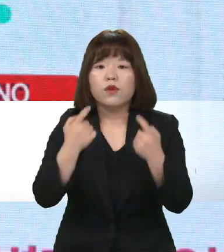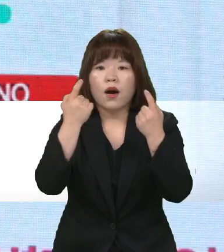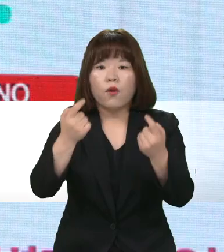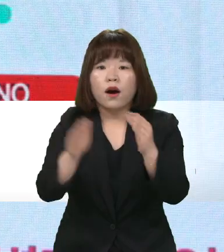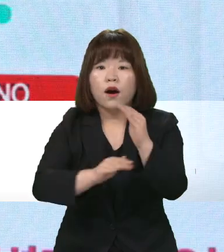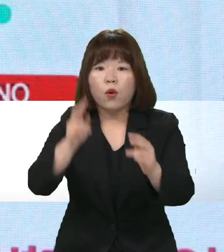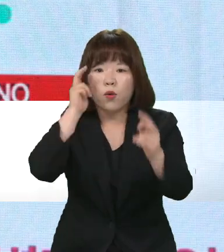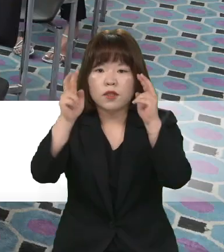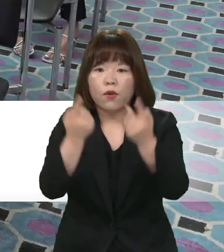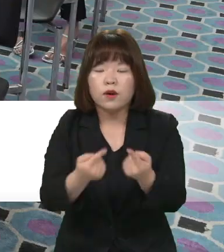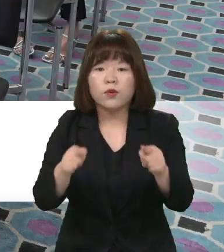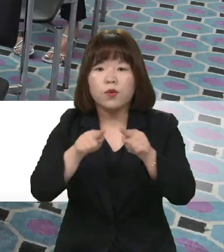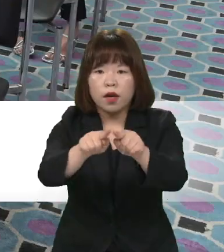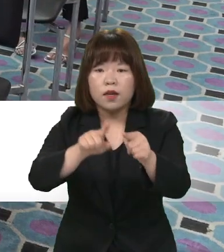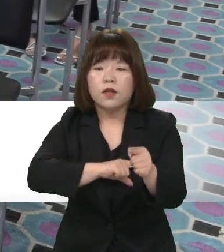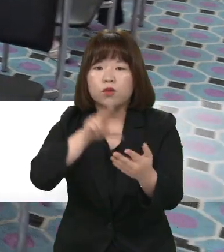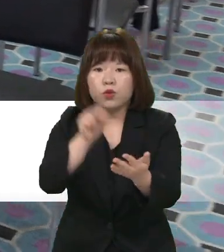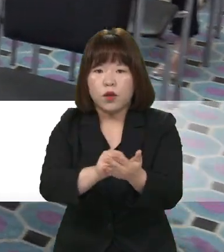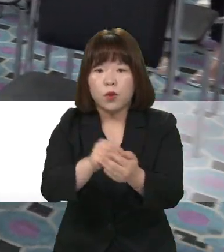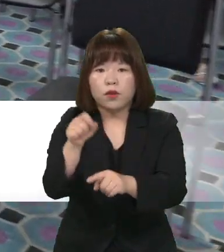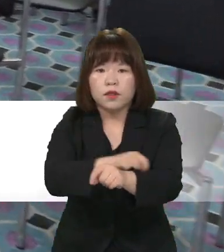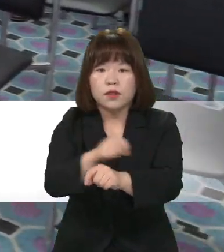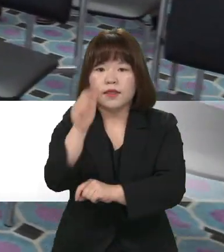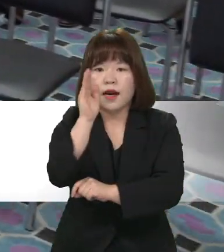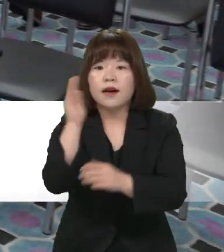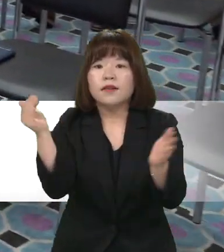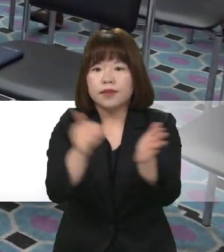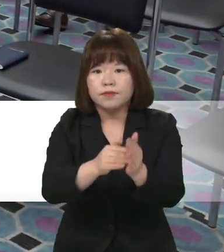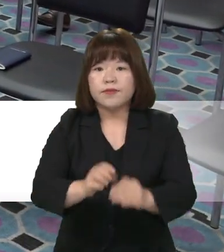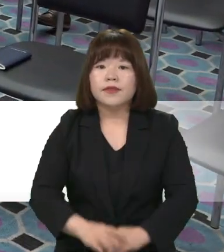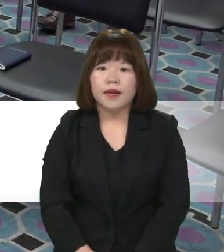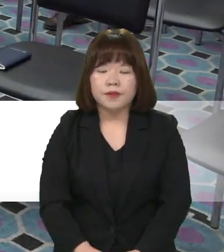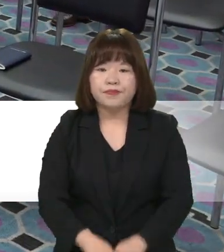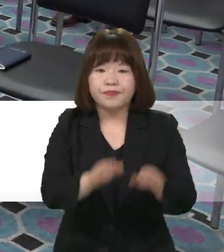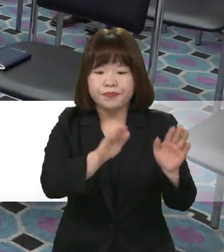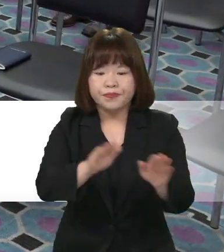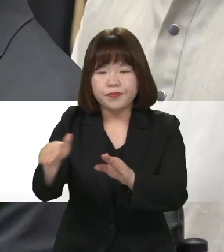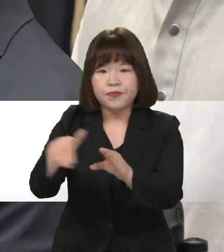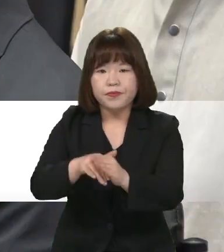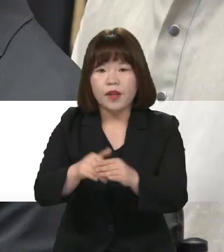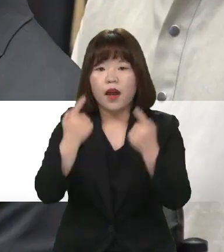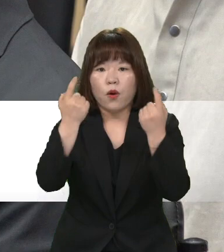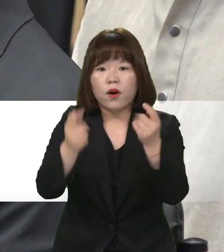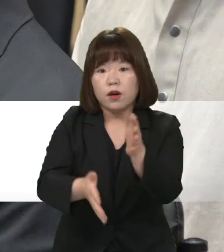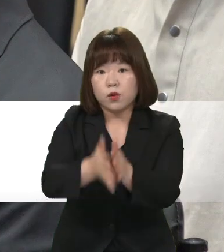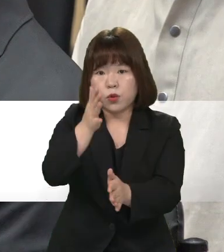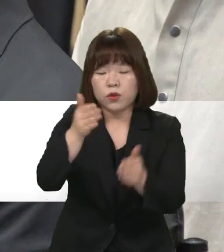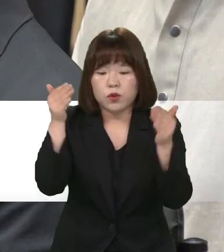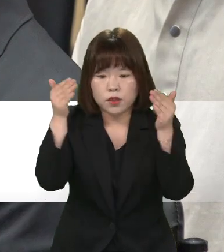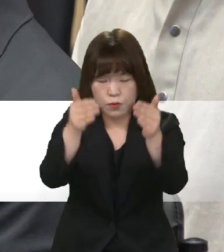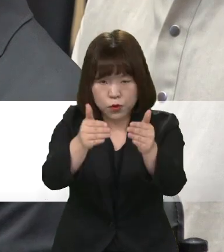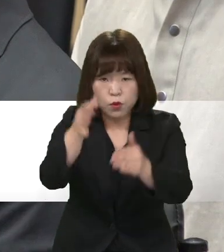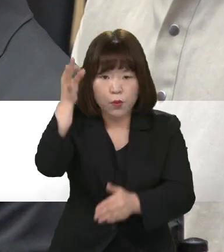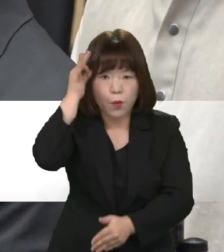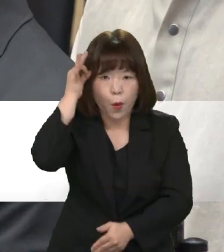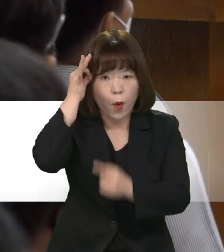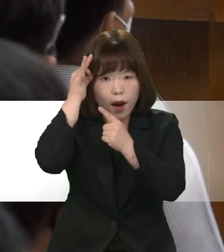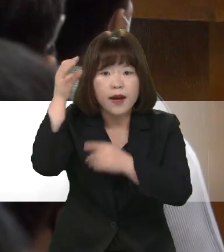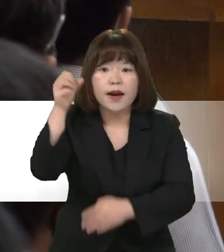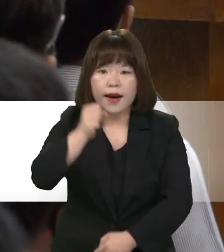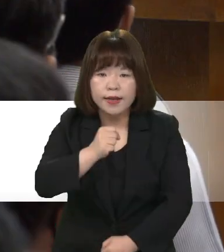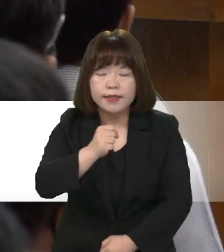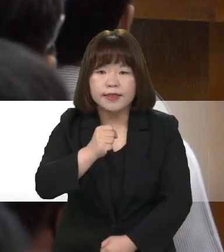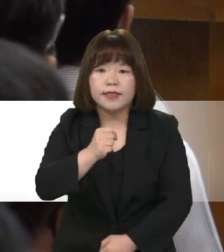관광 공사와 의 동행 이라는 주제로 특강을 했습니다 이강덕 시장은 해양 문화 관광 도시로 새롭게 주목받고 있는